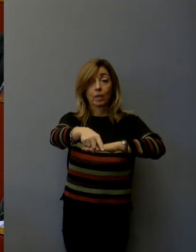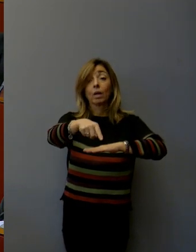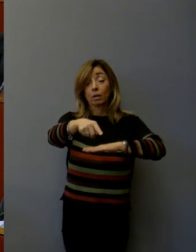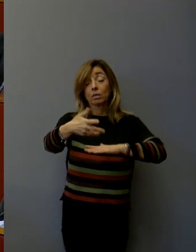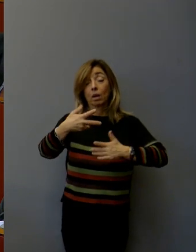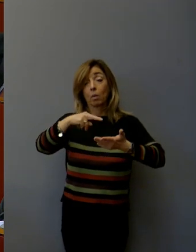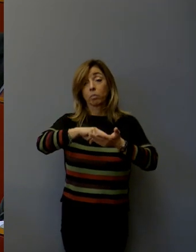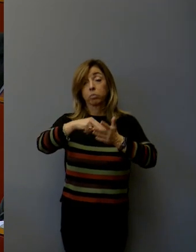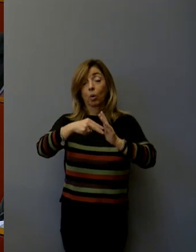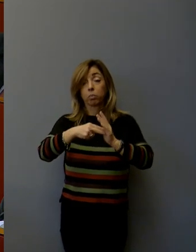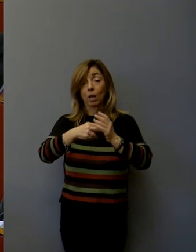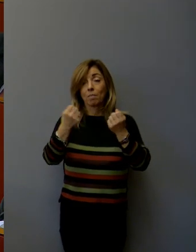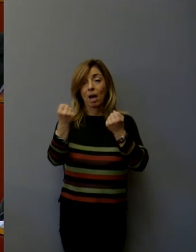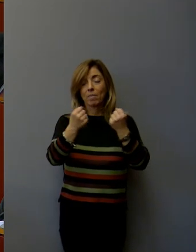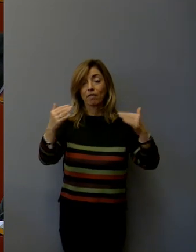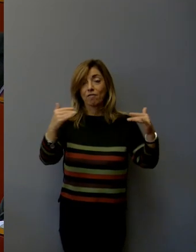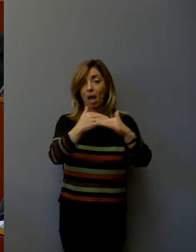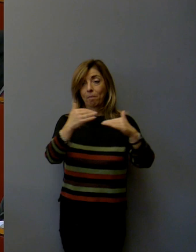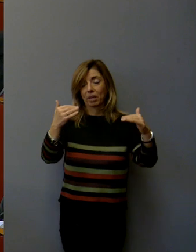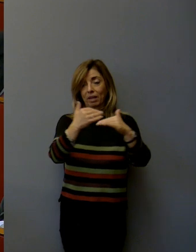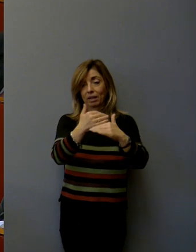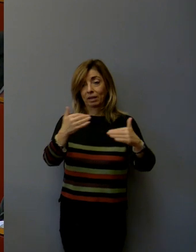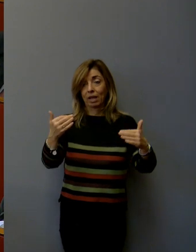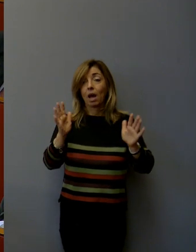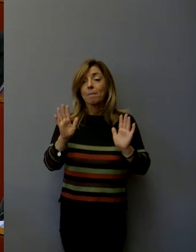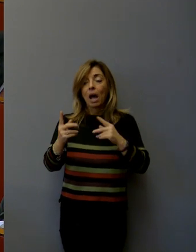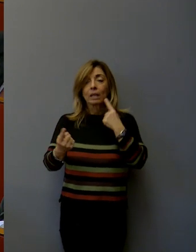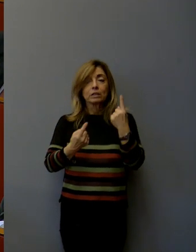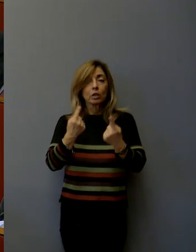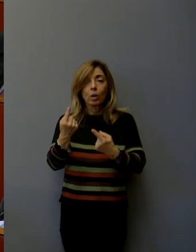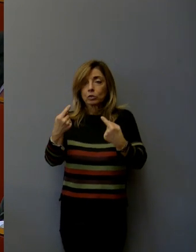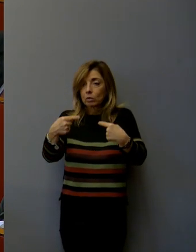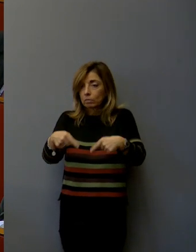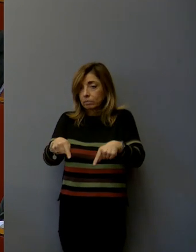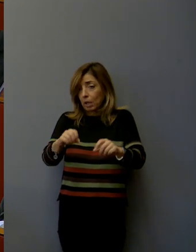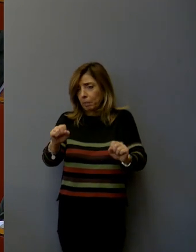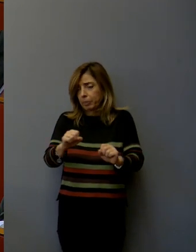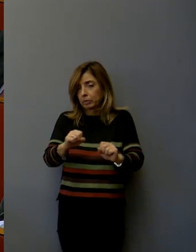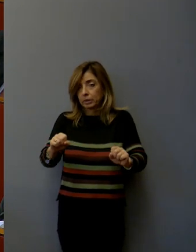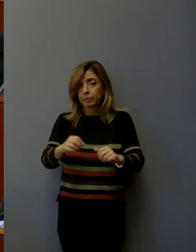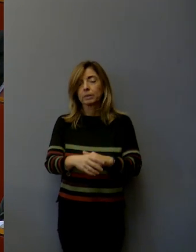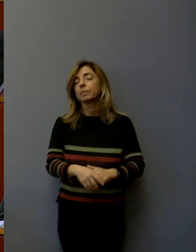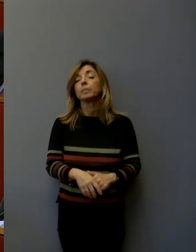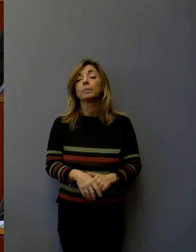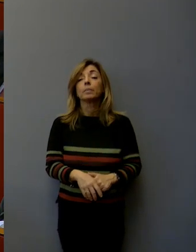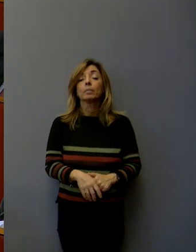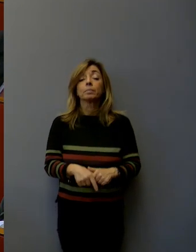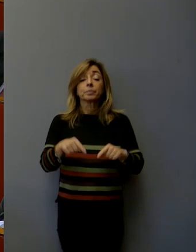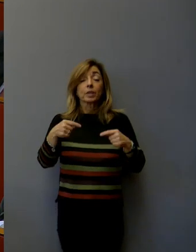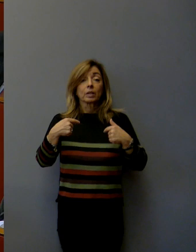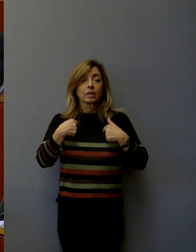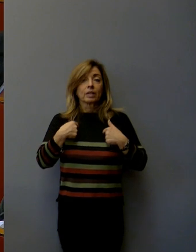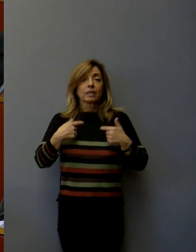non si può fare è tenere la situazione in questo senso ora Io ho